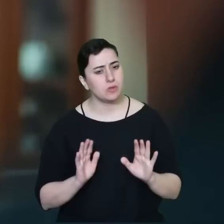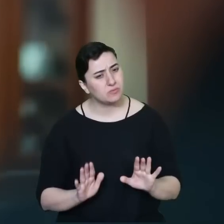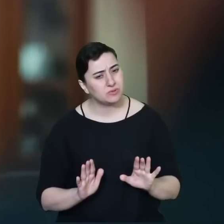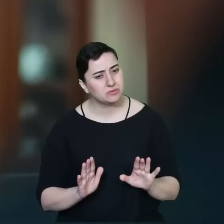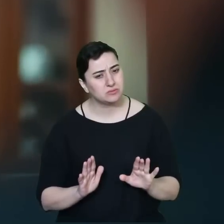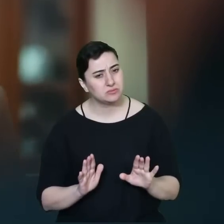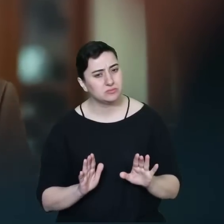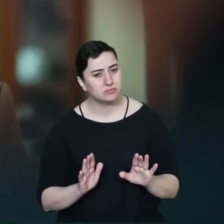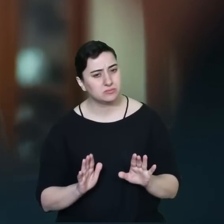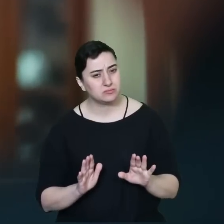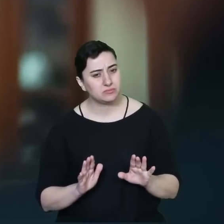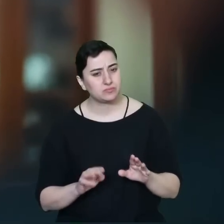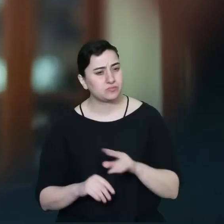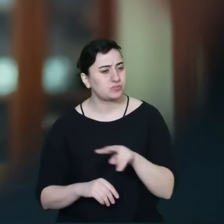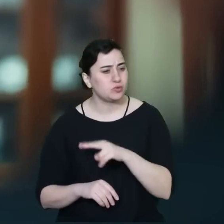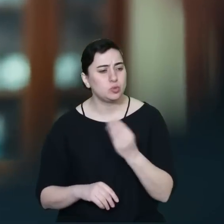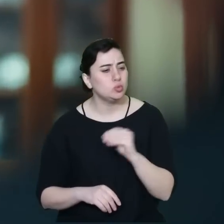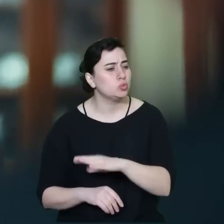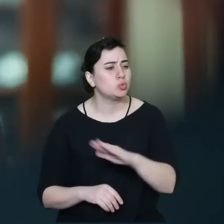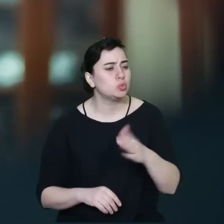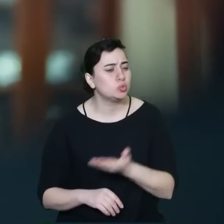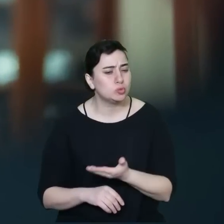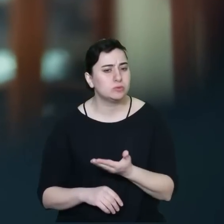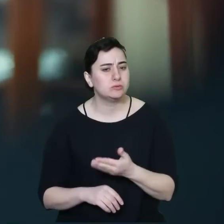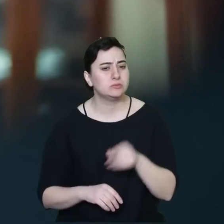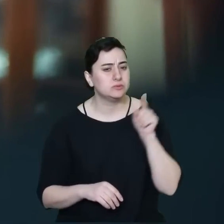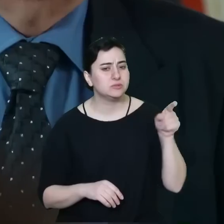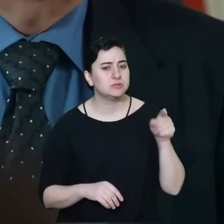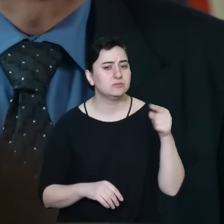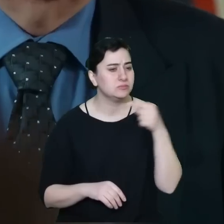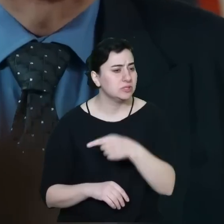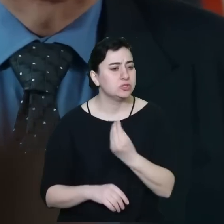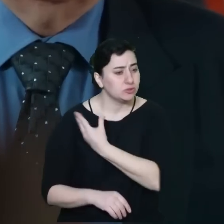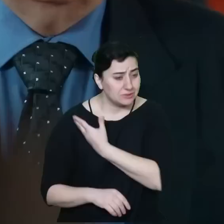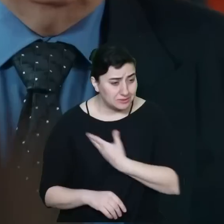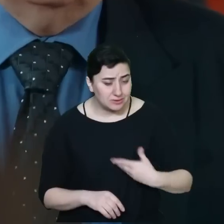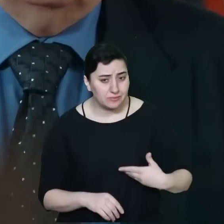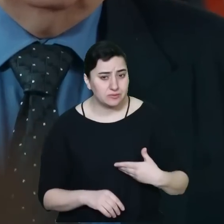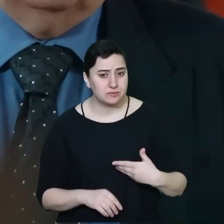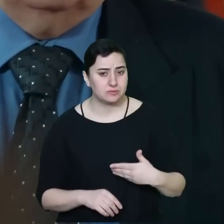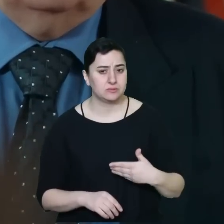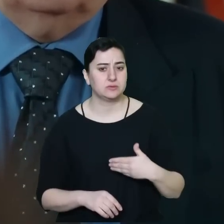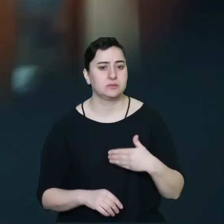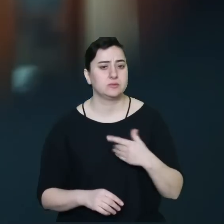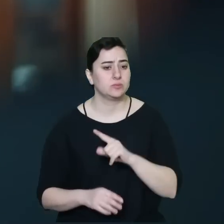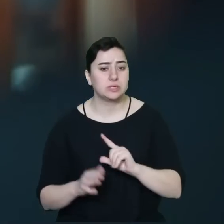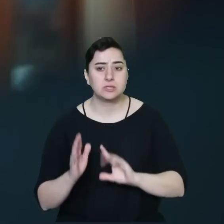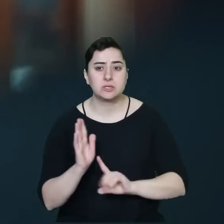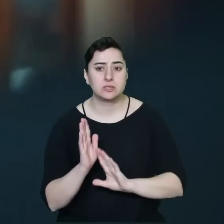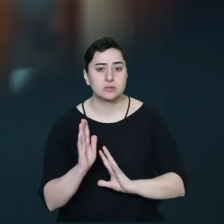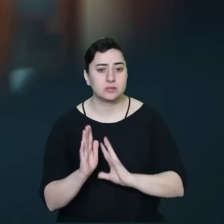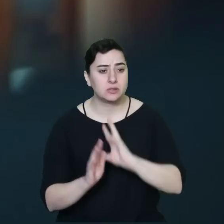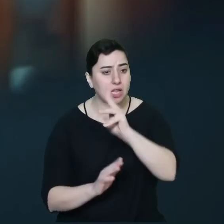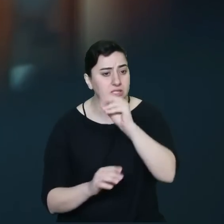Ama onlar daha çocuklar ve sizin aslında onları ne kadar sevdiğinizi, istikballeri hakkında ne